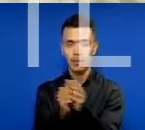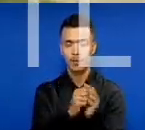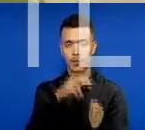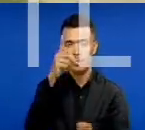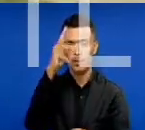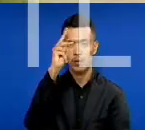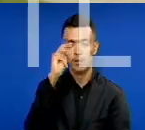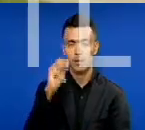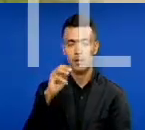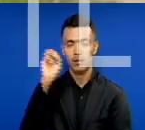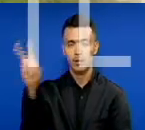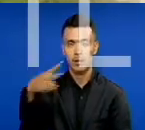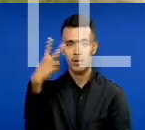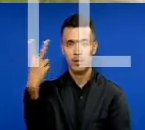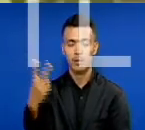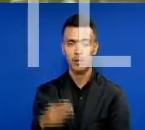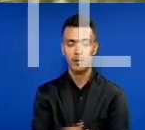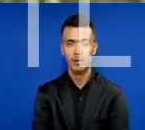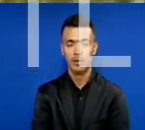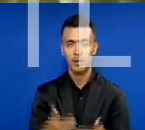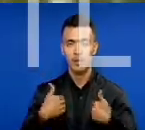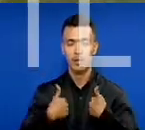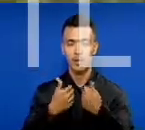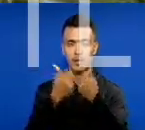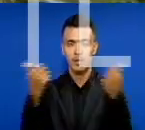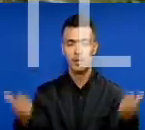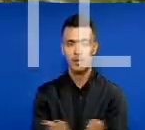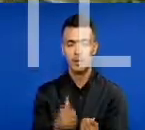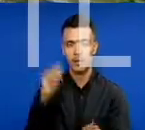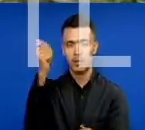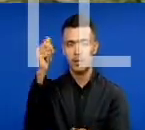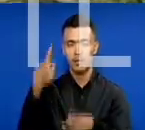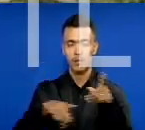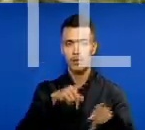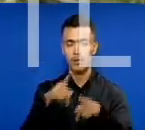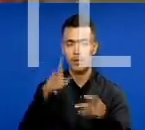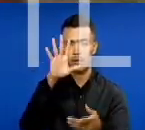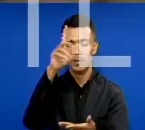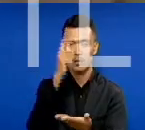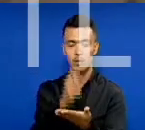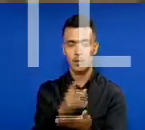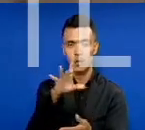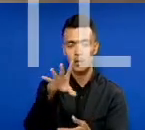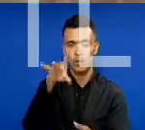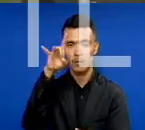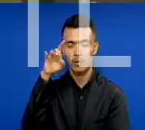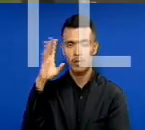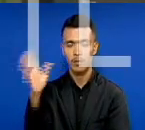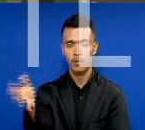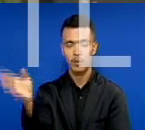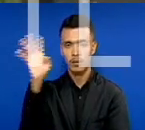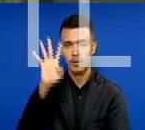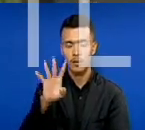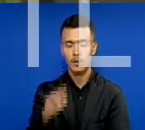kilometru sanulu rasen rua. Suku afaloikai iha aldea sanulu ho populasaun rihun lima atu sualu hitunu lura singhat. Husi Vikeke